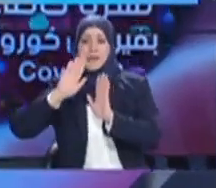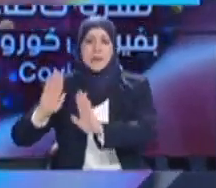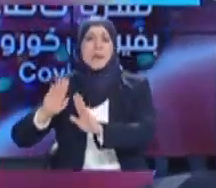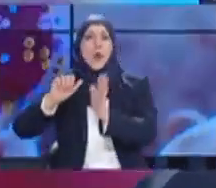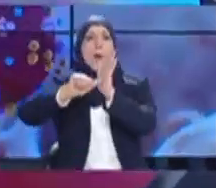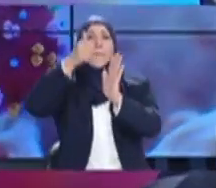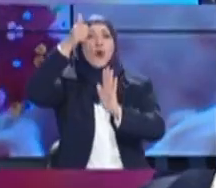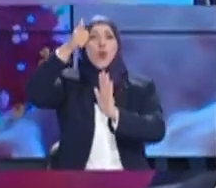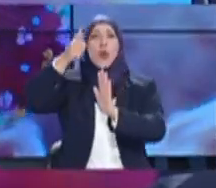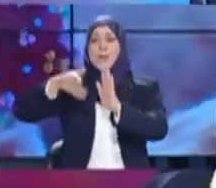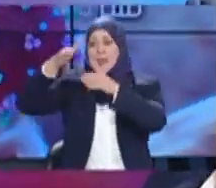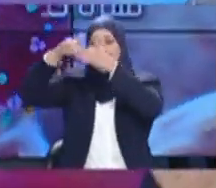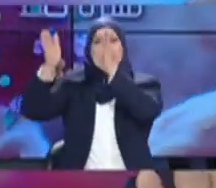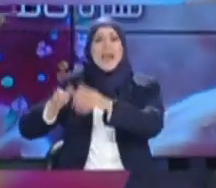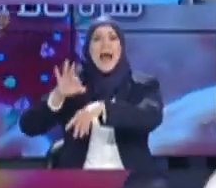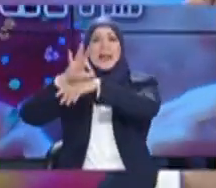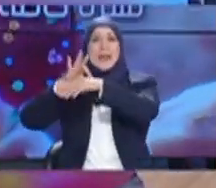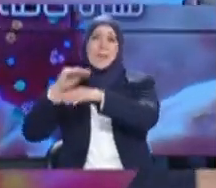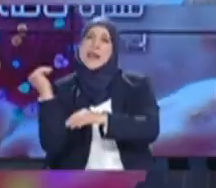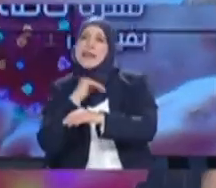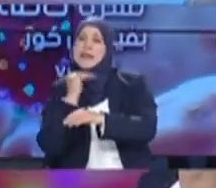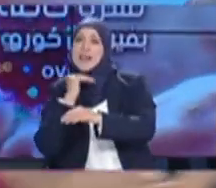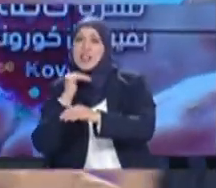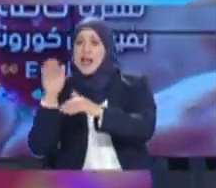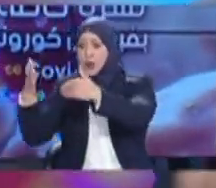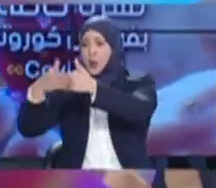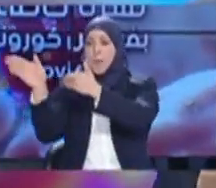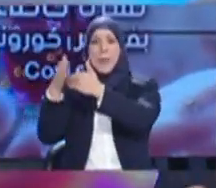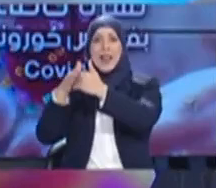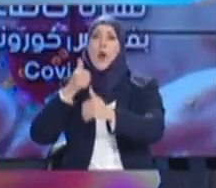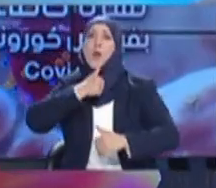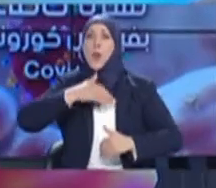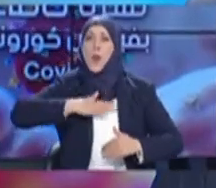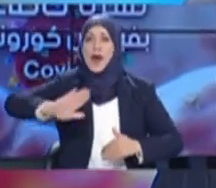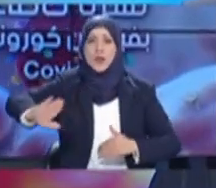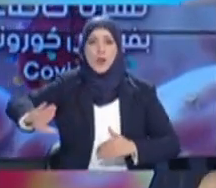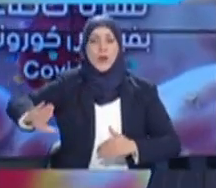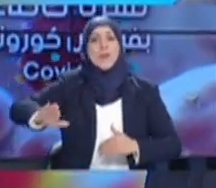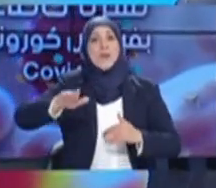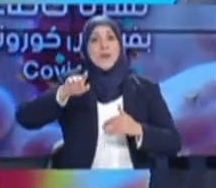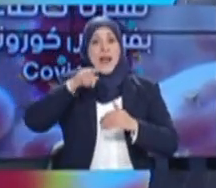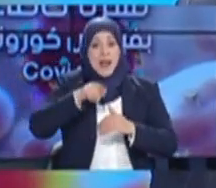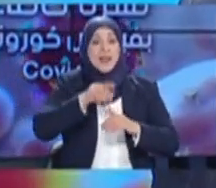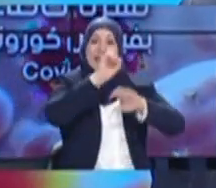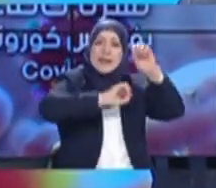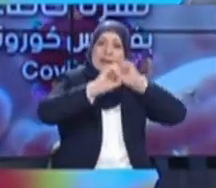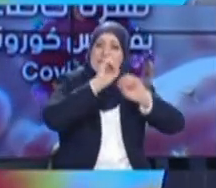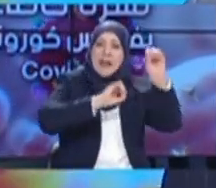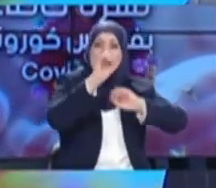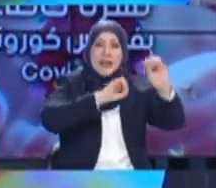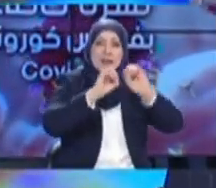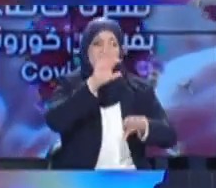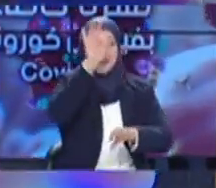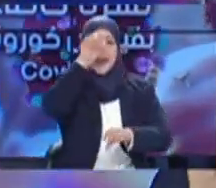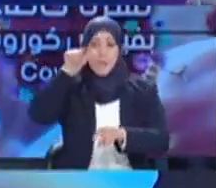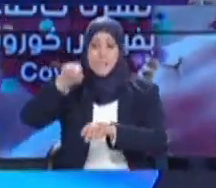الخارجيه الاستعجاليه في الجراحه، ولذا عنده مدخل وحده وينجموا الناس كيف يمشيوا له. التنظيم اللي وقع في الرابطه اخترنا باش يكون